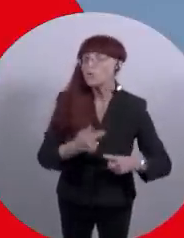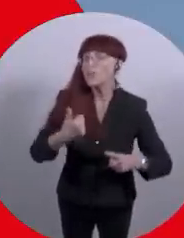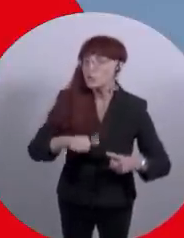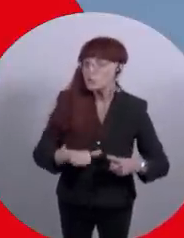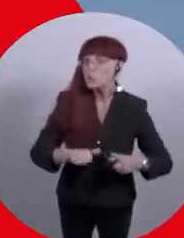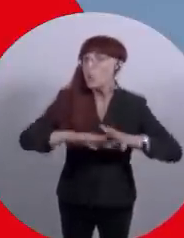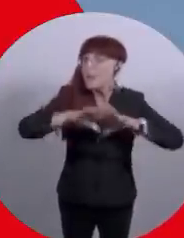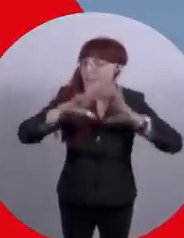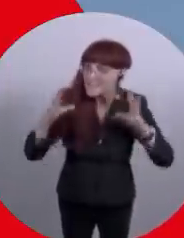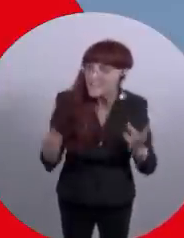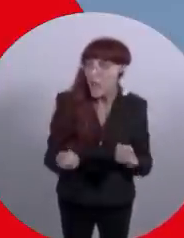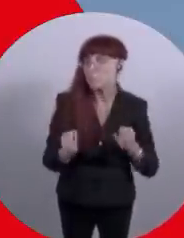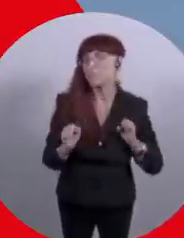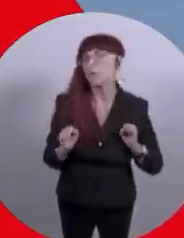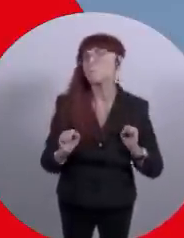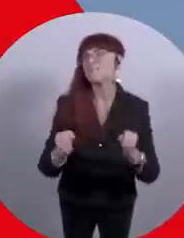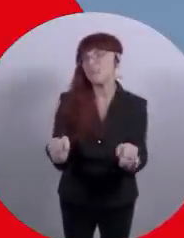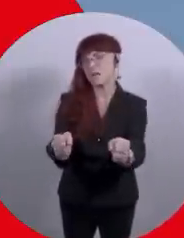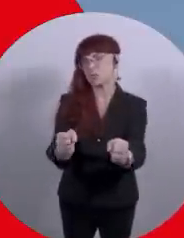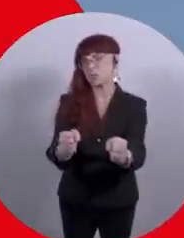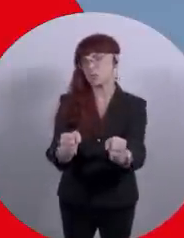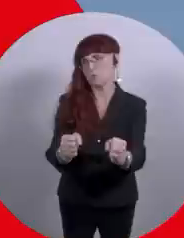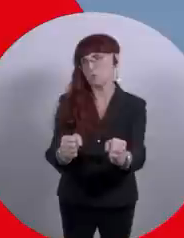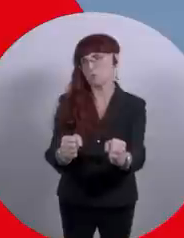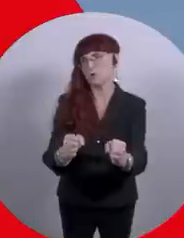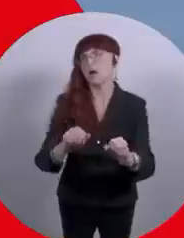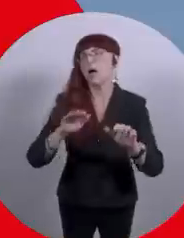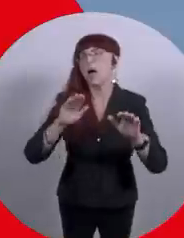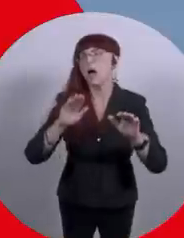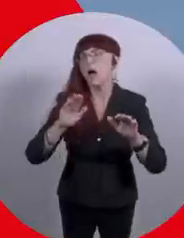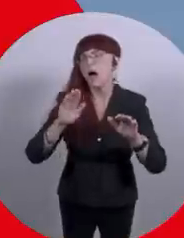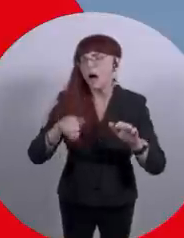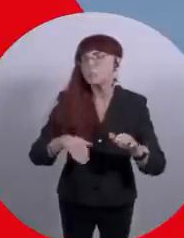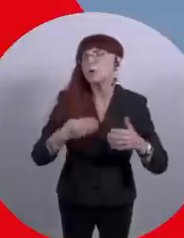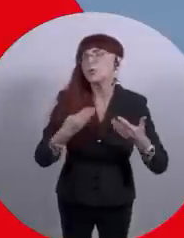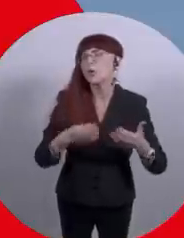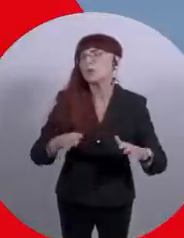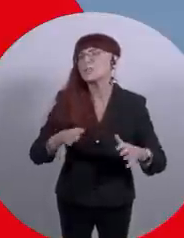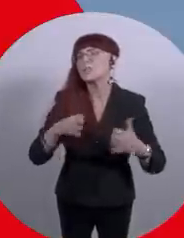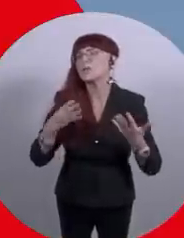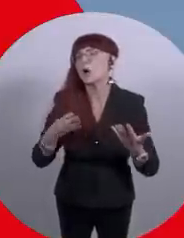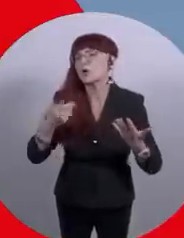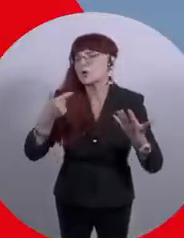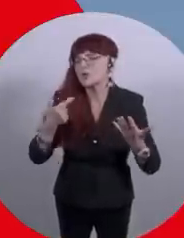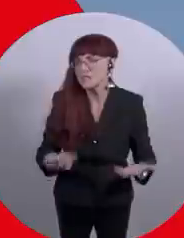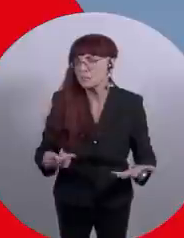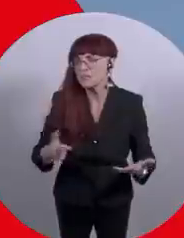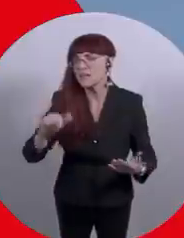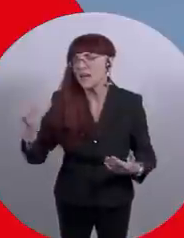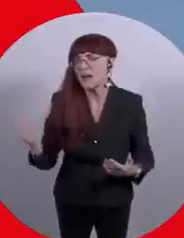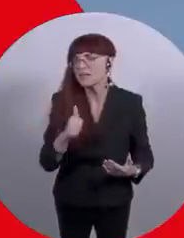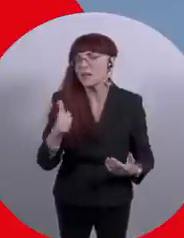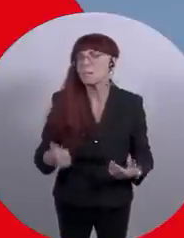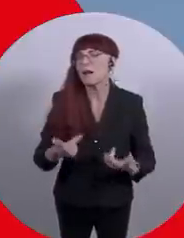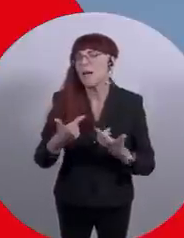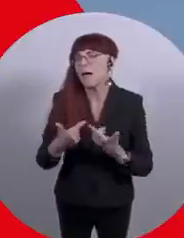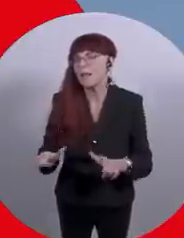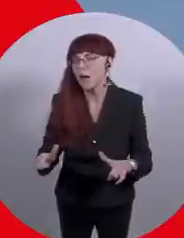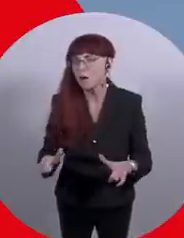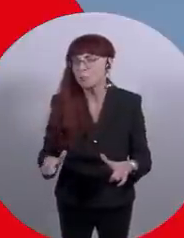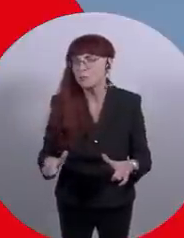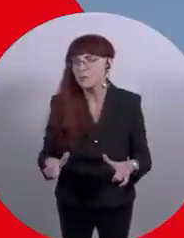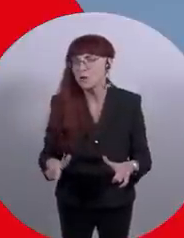zusammenzustellen die erstmals seit dem Jahr 1979 zulässt das im Parlament keine ÖVP